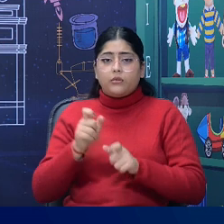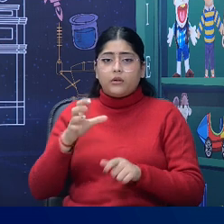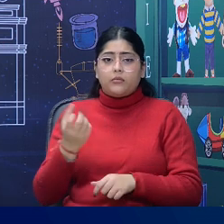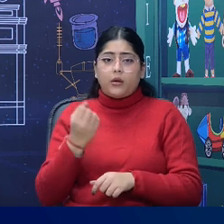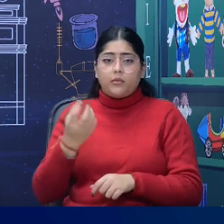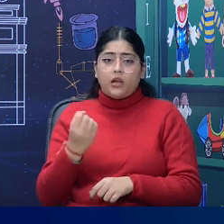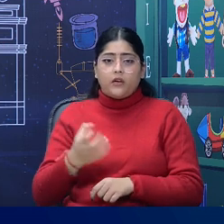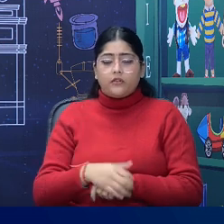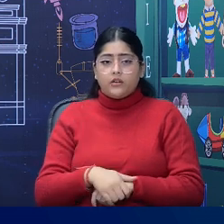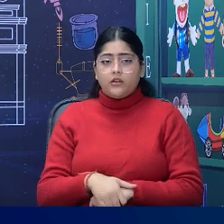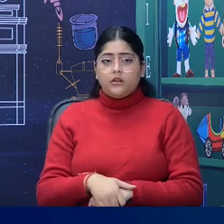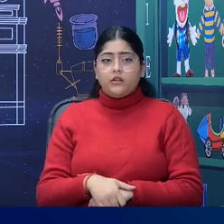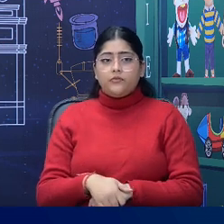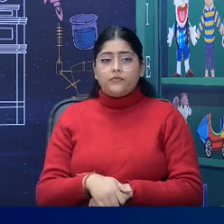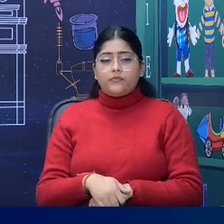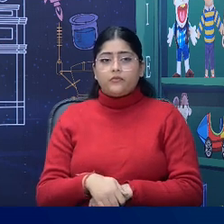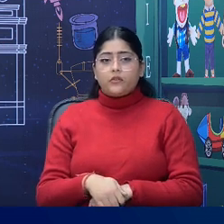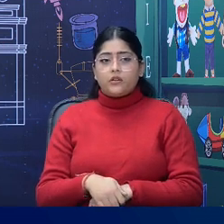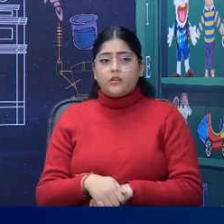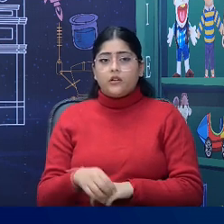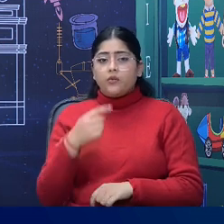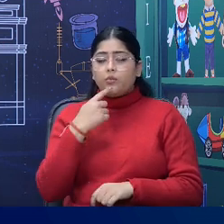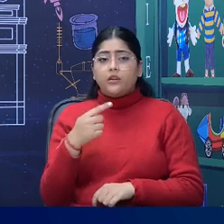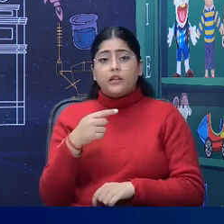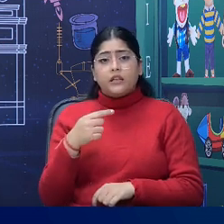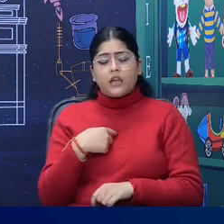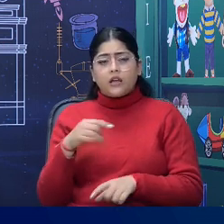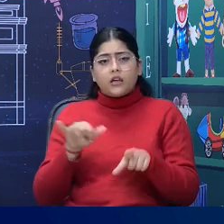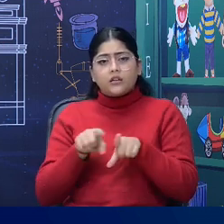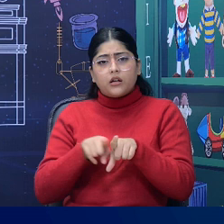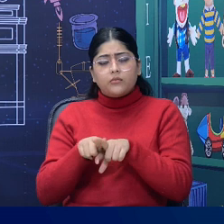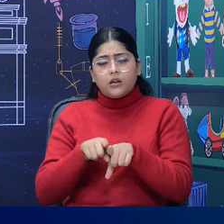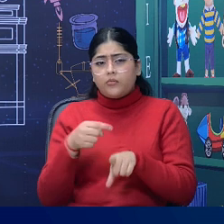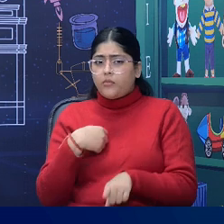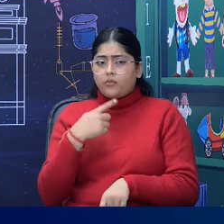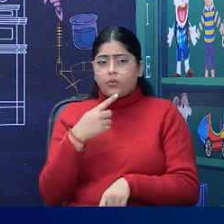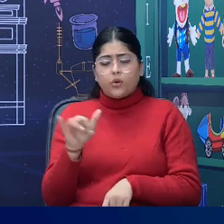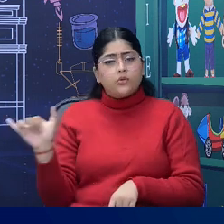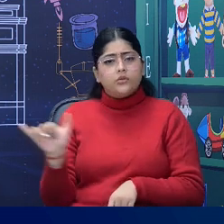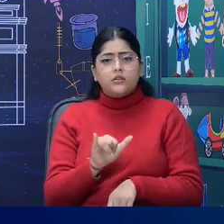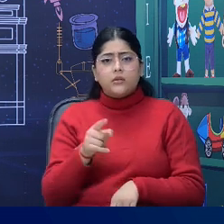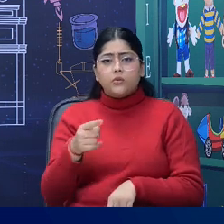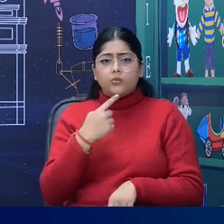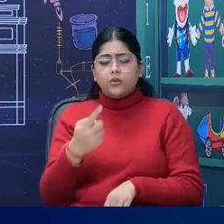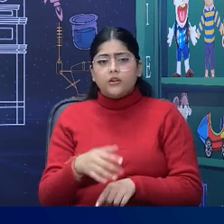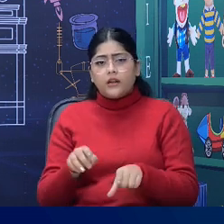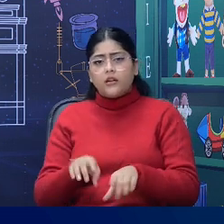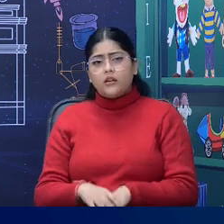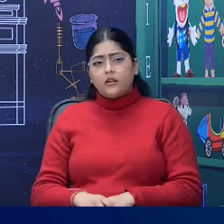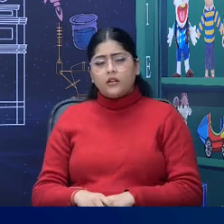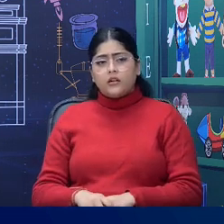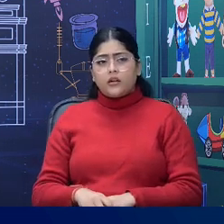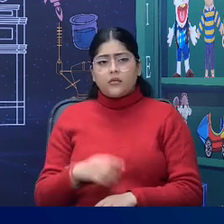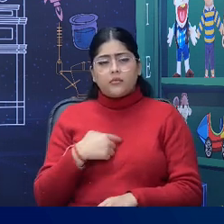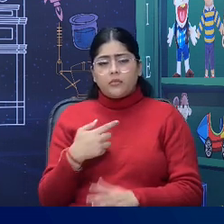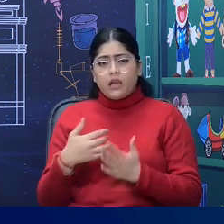रहे हैं कि जो मैं कह रहा हूं ह वही तू कह रहा है जी मैं एक वस्तु बेच रहा हूं उसमें लोगों को अंधेरे